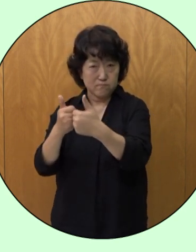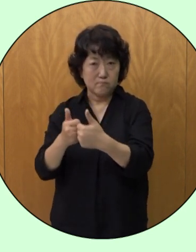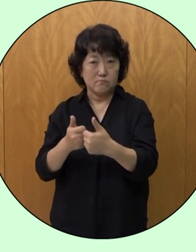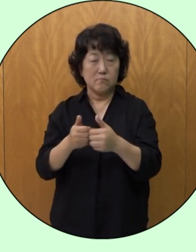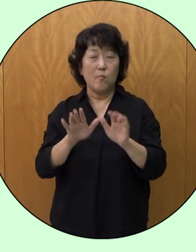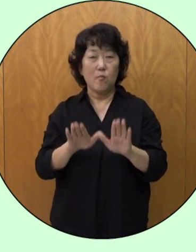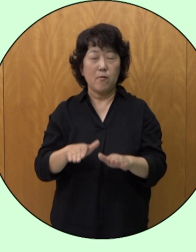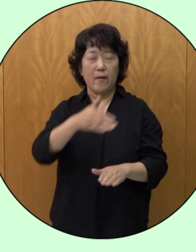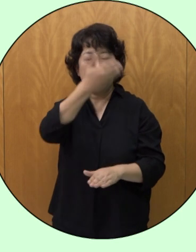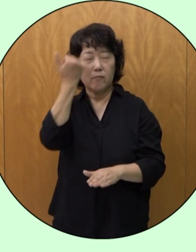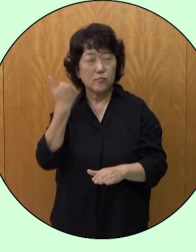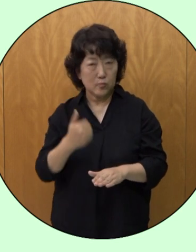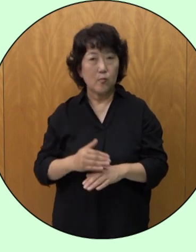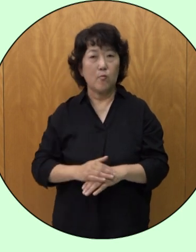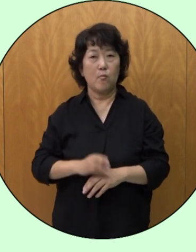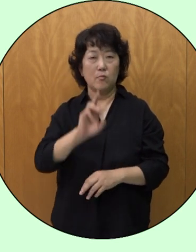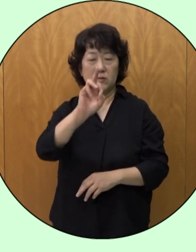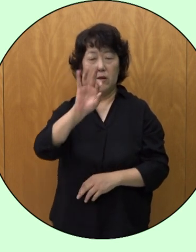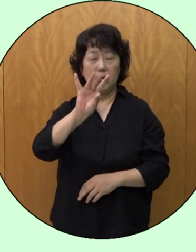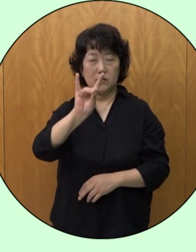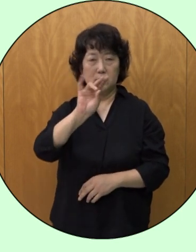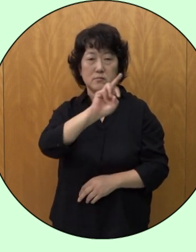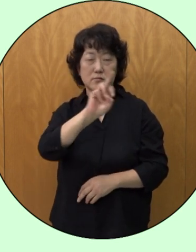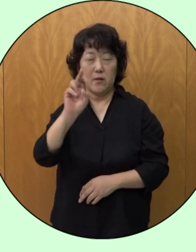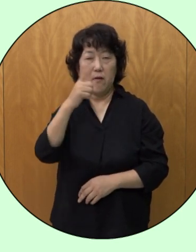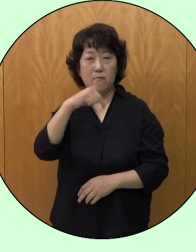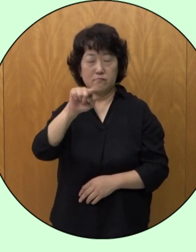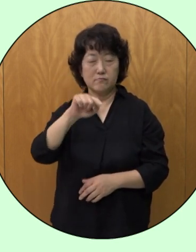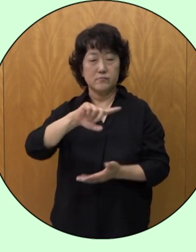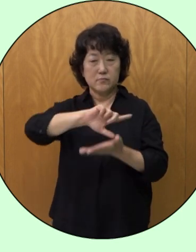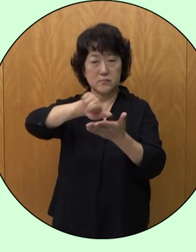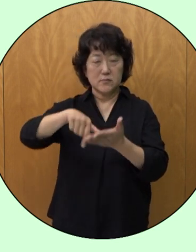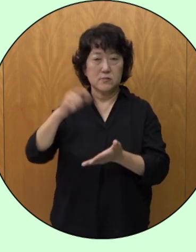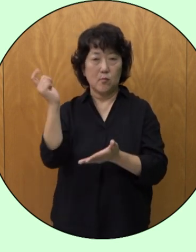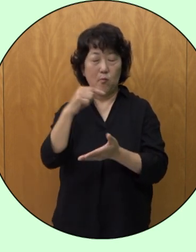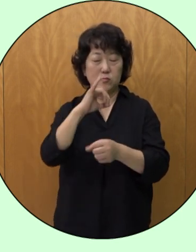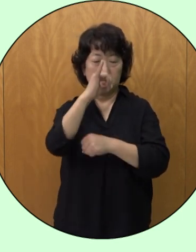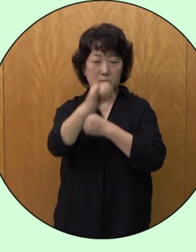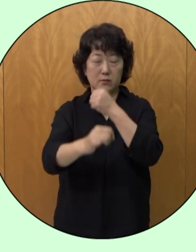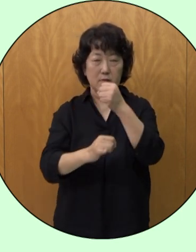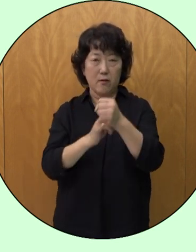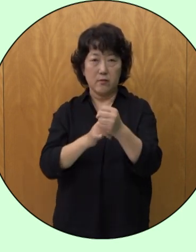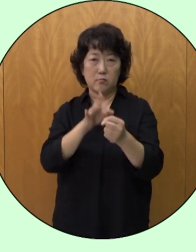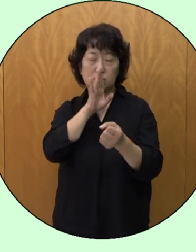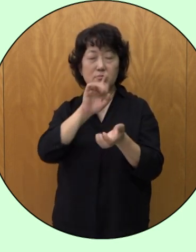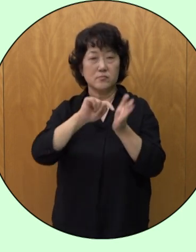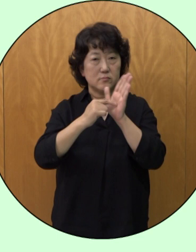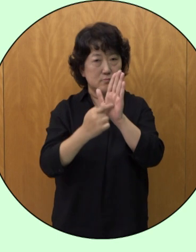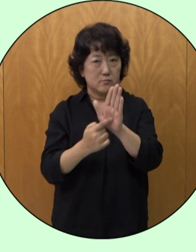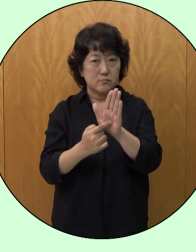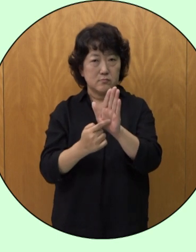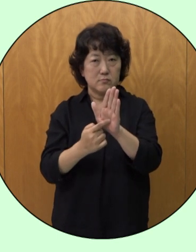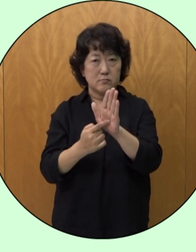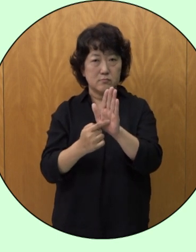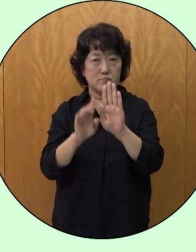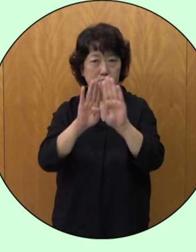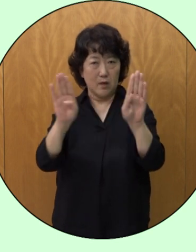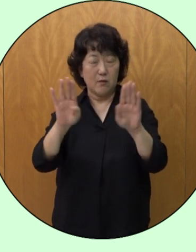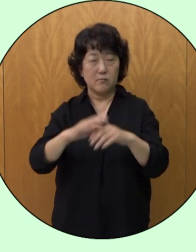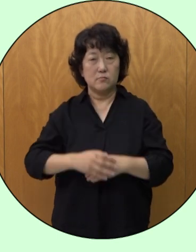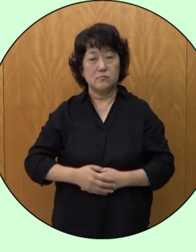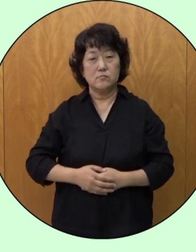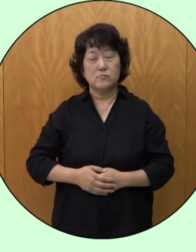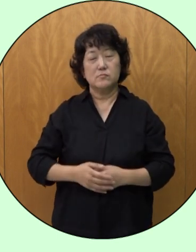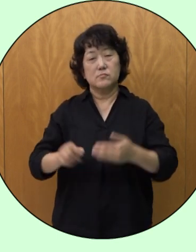この度ようやく積善地区への高速インターネットサービスの提供を実現することができました。